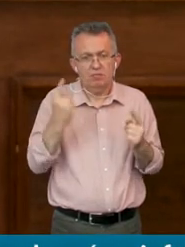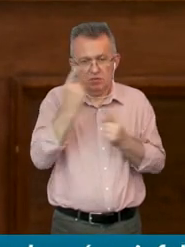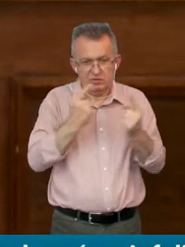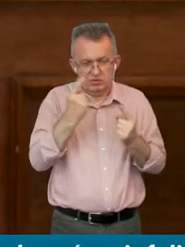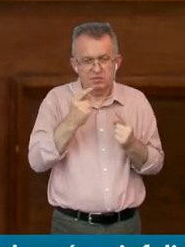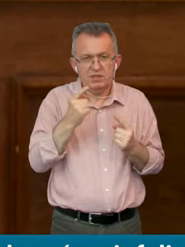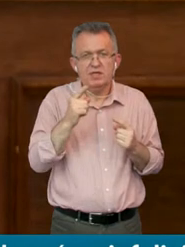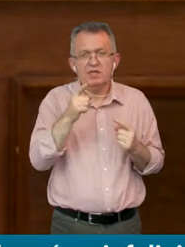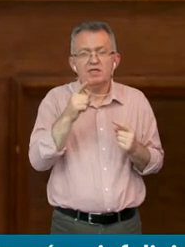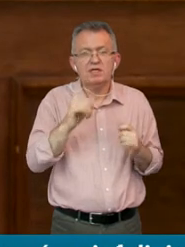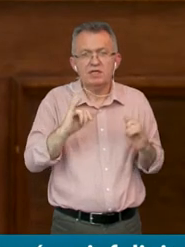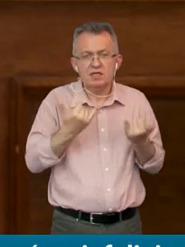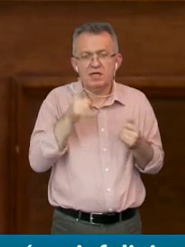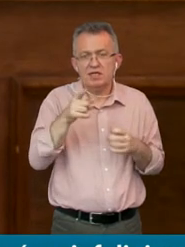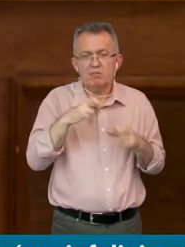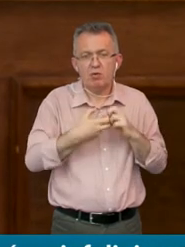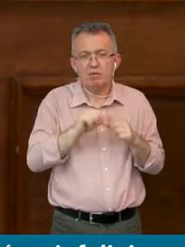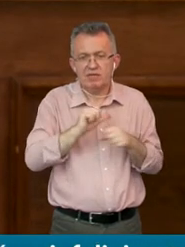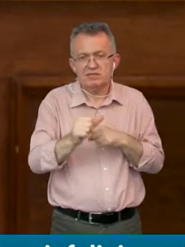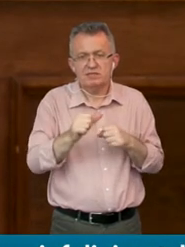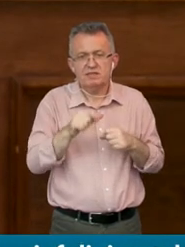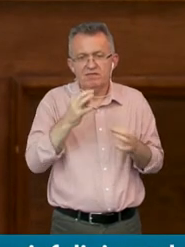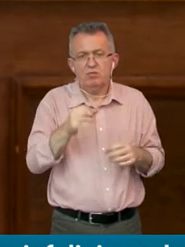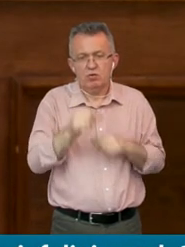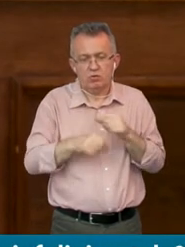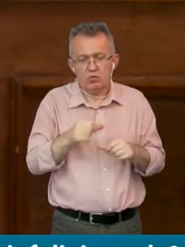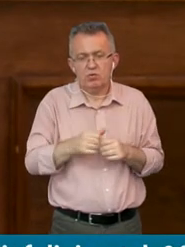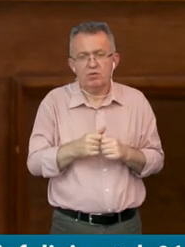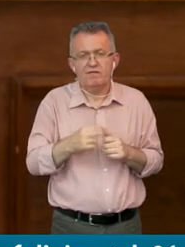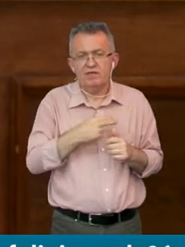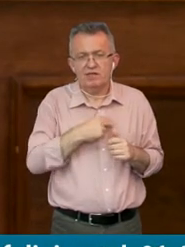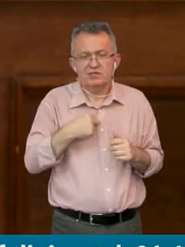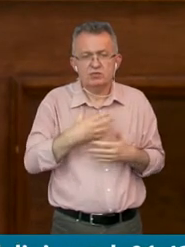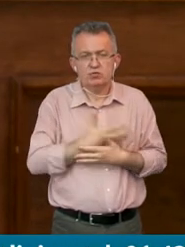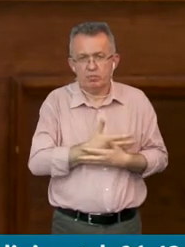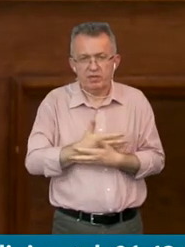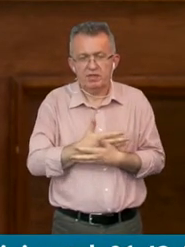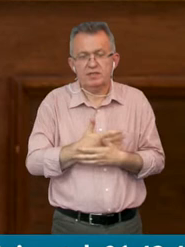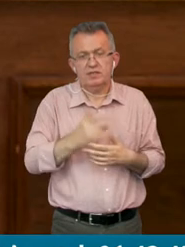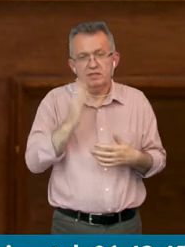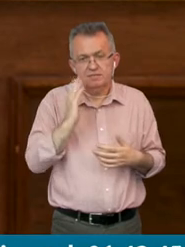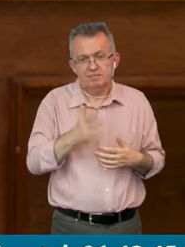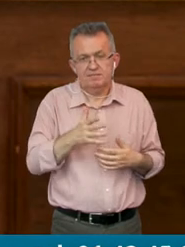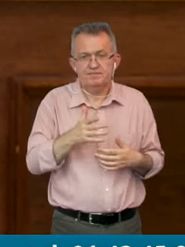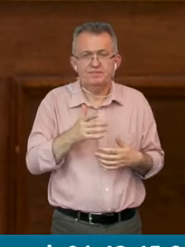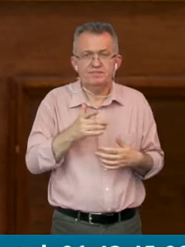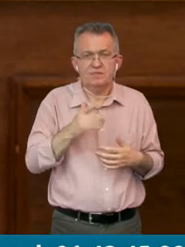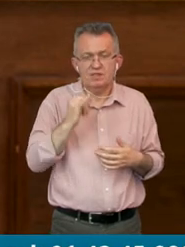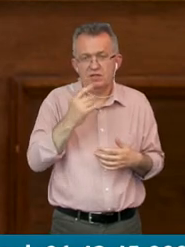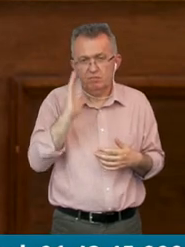tym, jak ten problem jest rozwiązany w tej chwili, w tym roku, w naszych żłobkach. Spróbuję to wyjaśnić